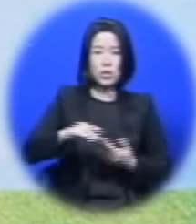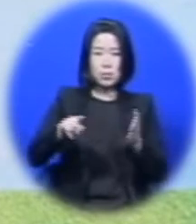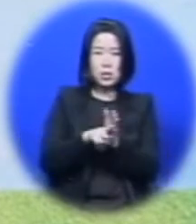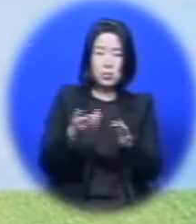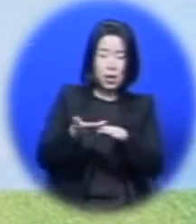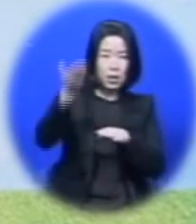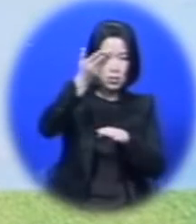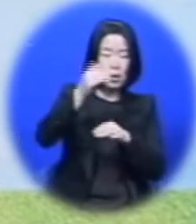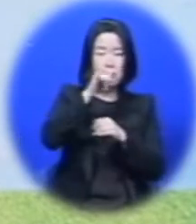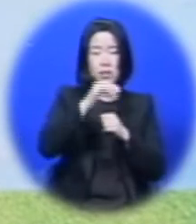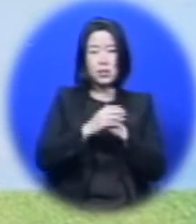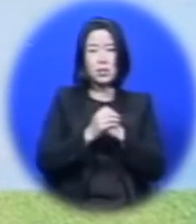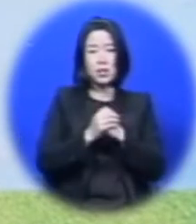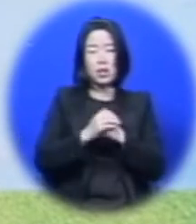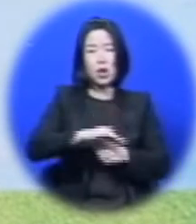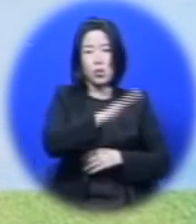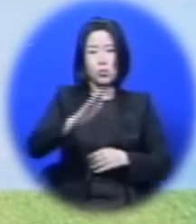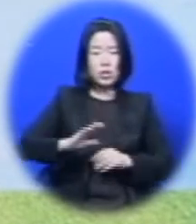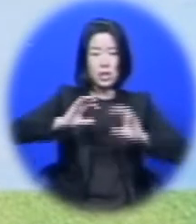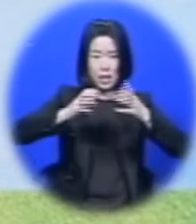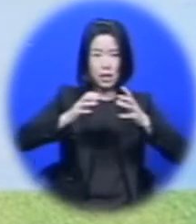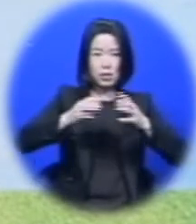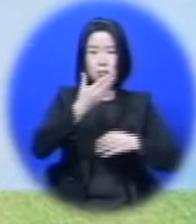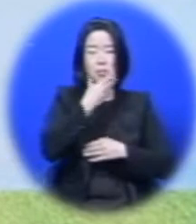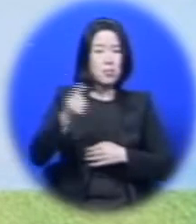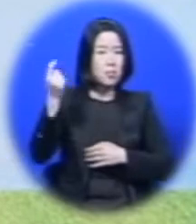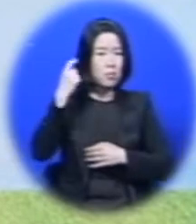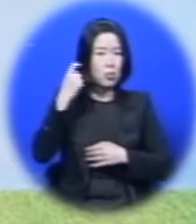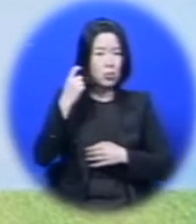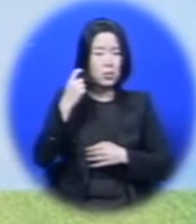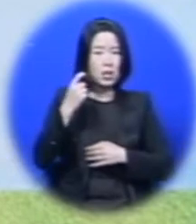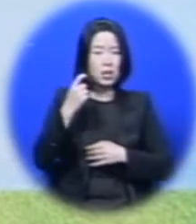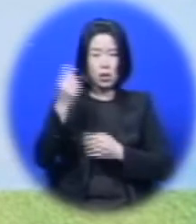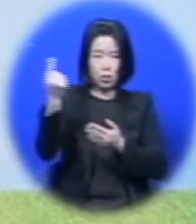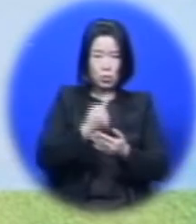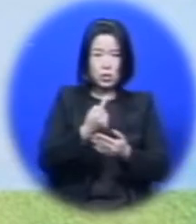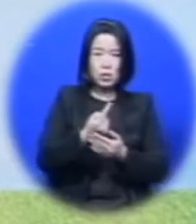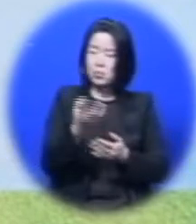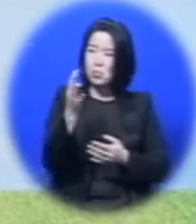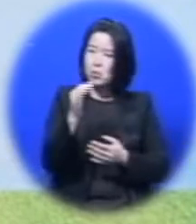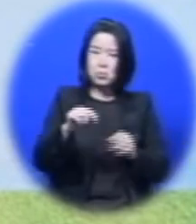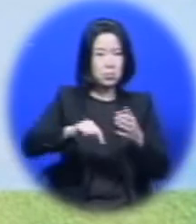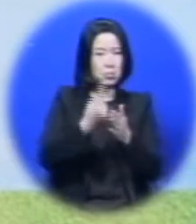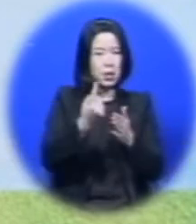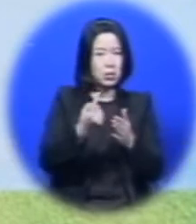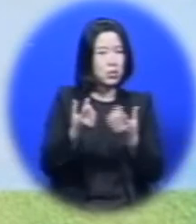선조들, 우리나라는요 복음이 들어온 지 얼마 안 됩니다. 기껏 100여